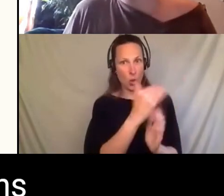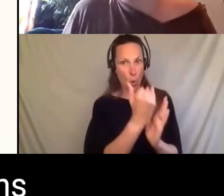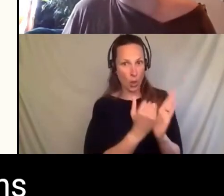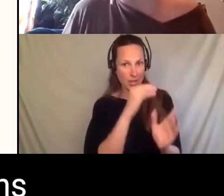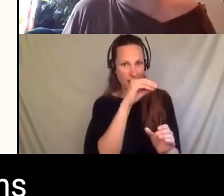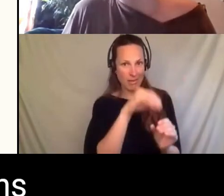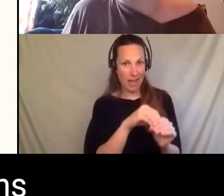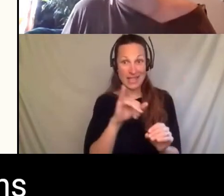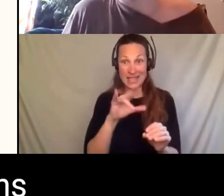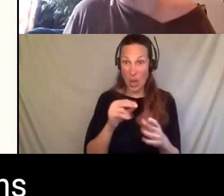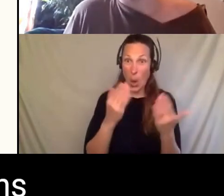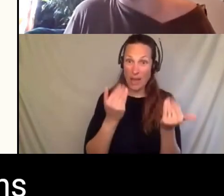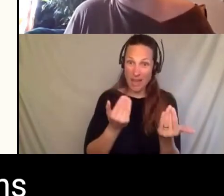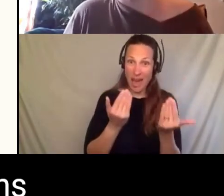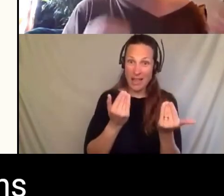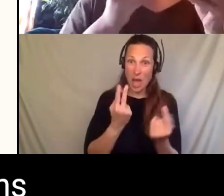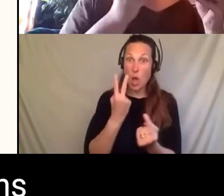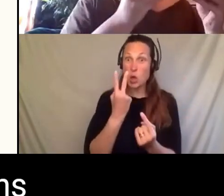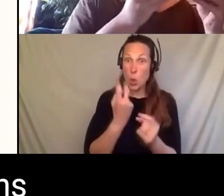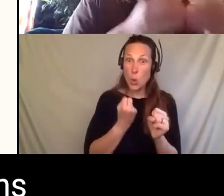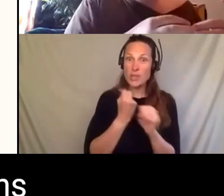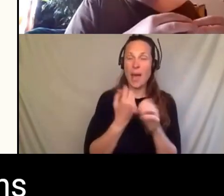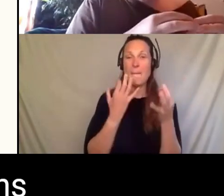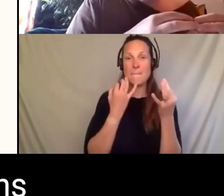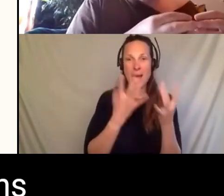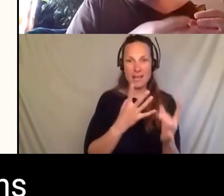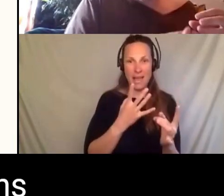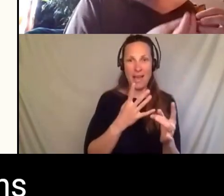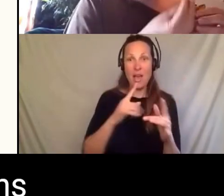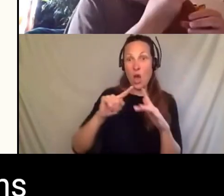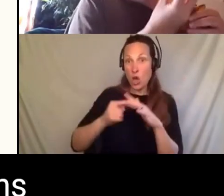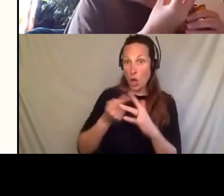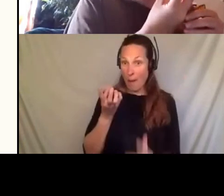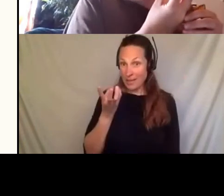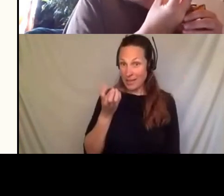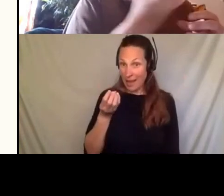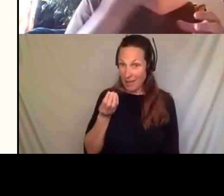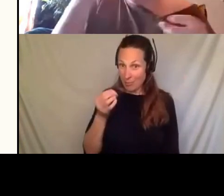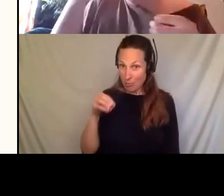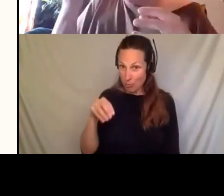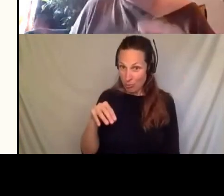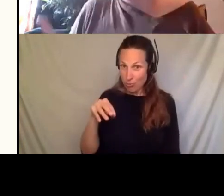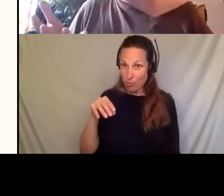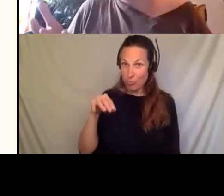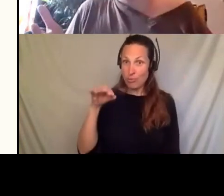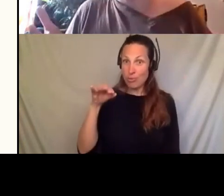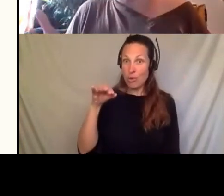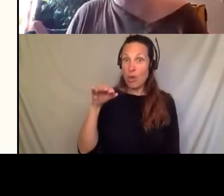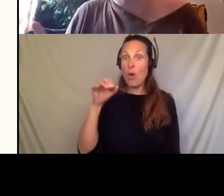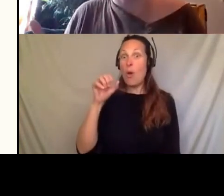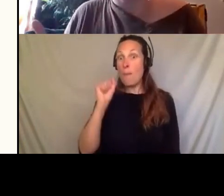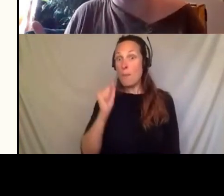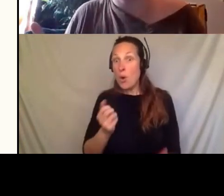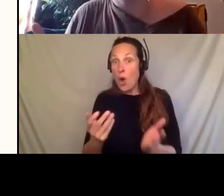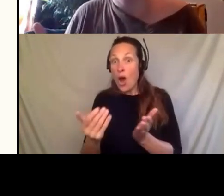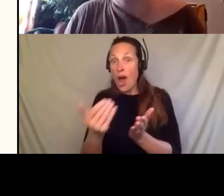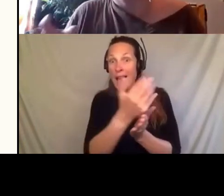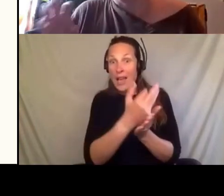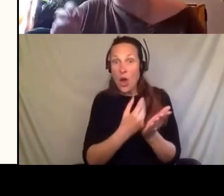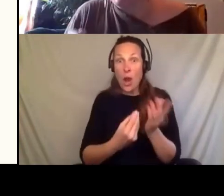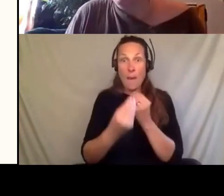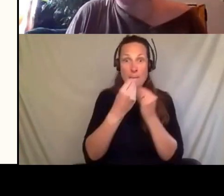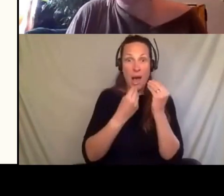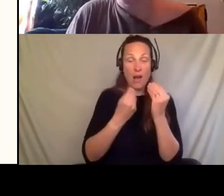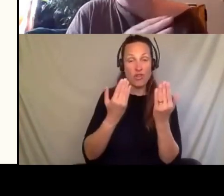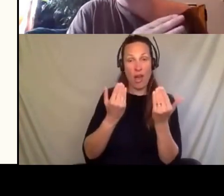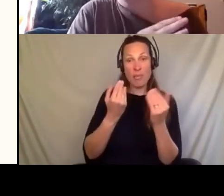ça prend 2 ans avant de pouvoir partir votre thym à partir d'une graine et le mettre dans une recette.